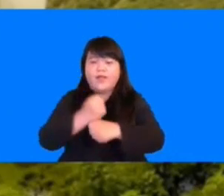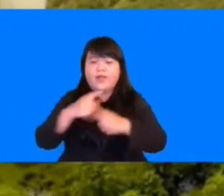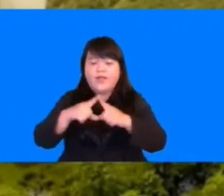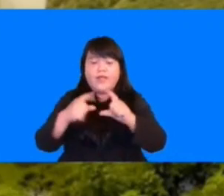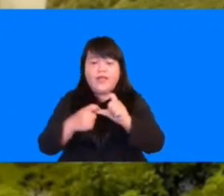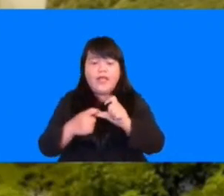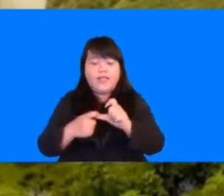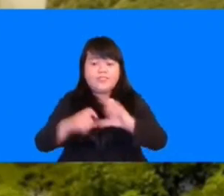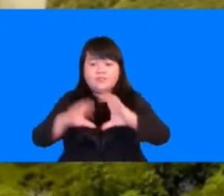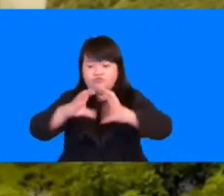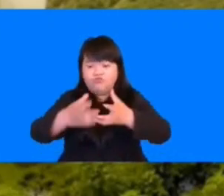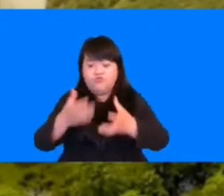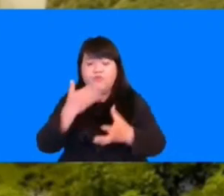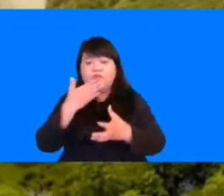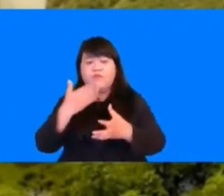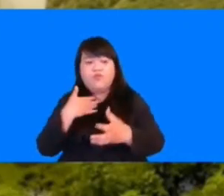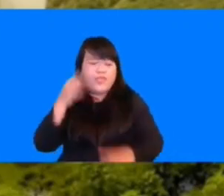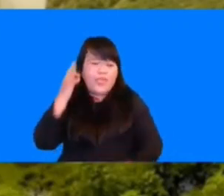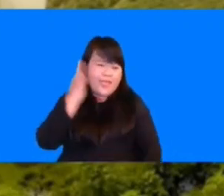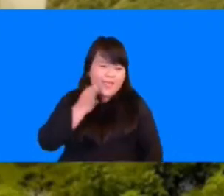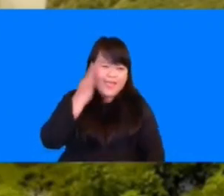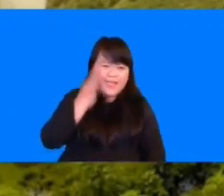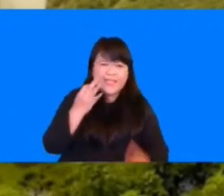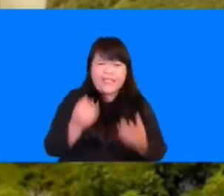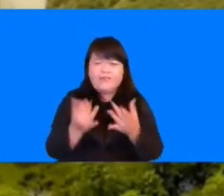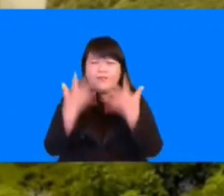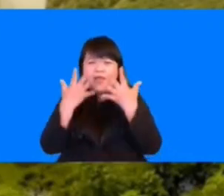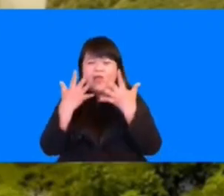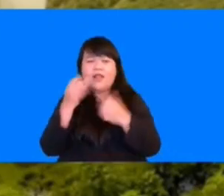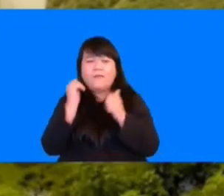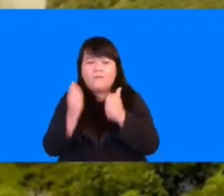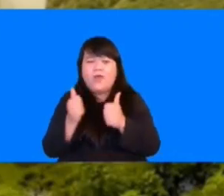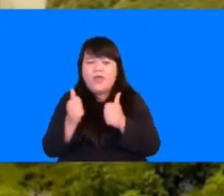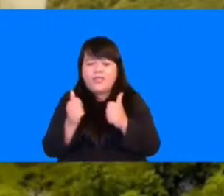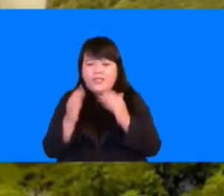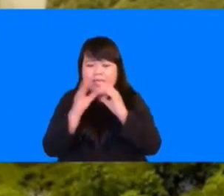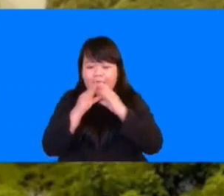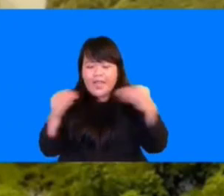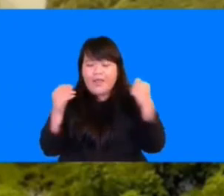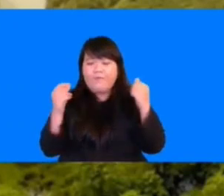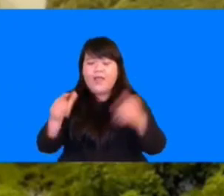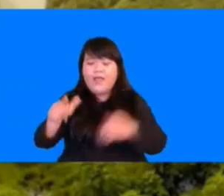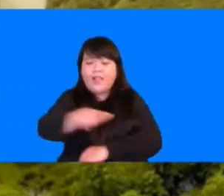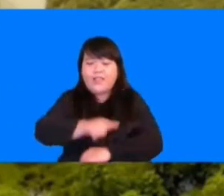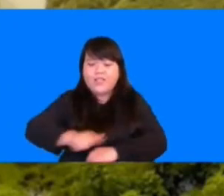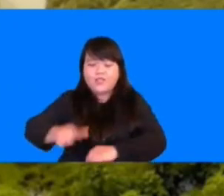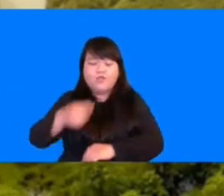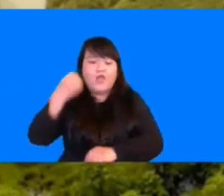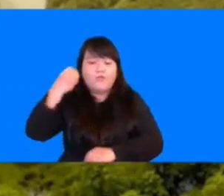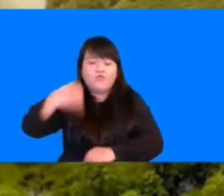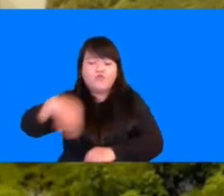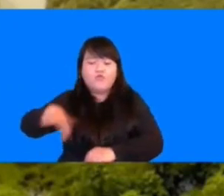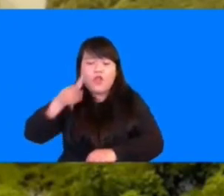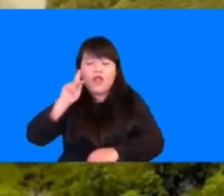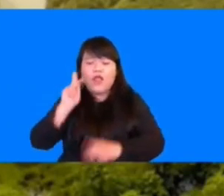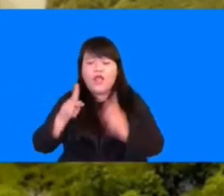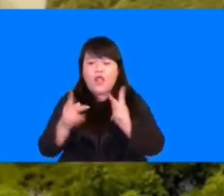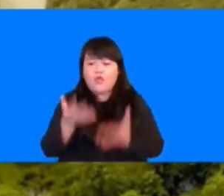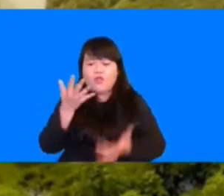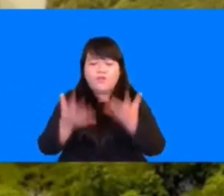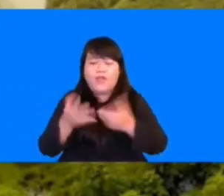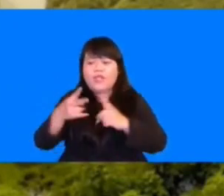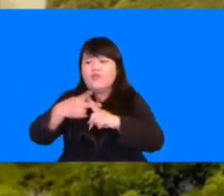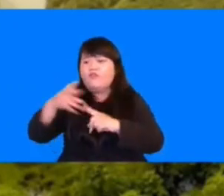dikenal sebagai energi yang memiliki efisiensi pembakaran yang baik, ramah lingkungan, dan lebih murah apabila dibandingkan dengan energi